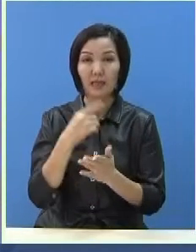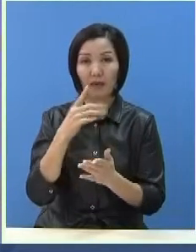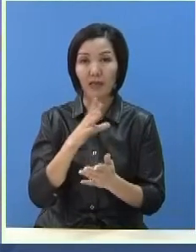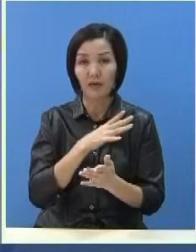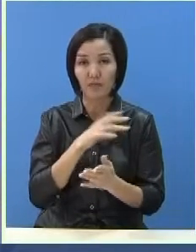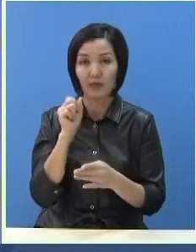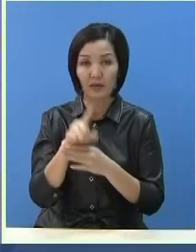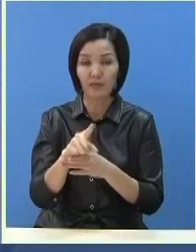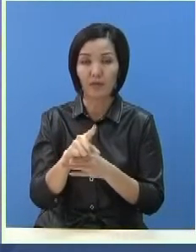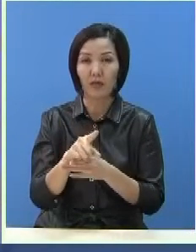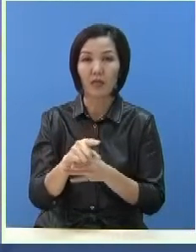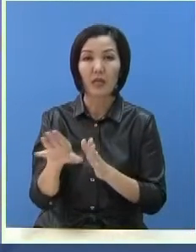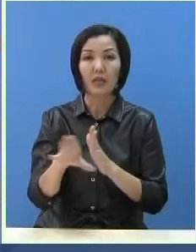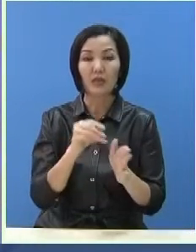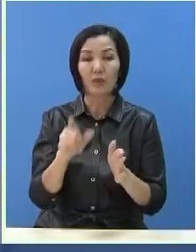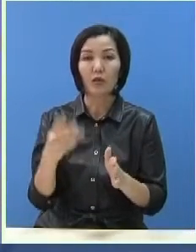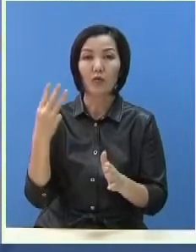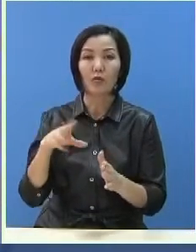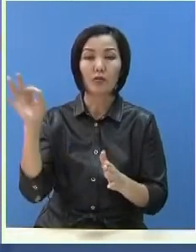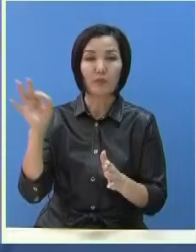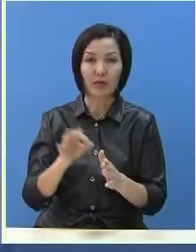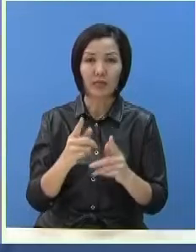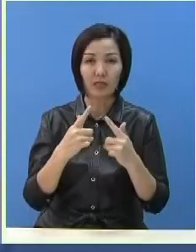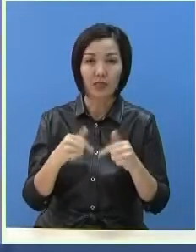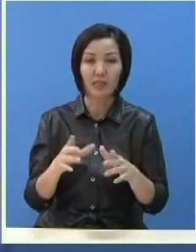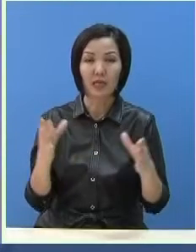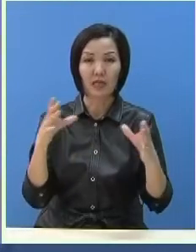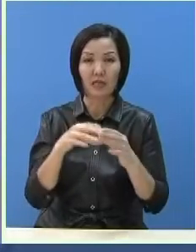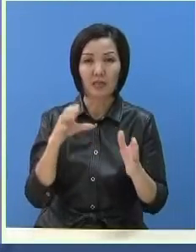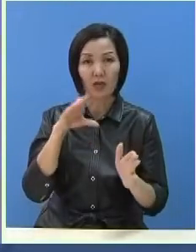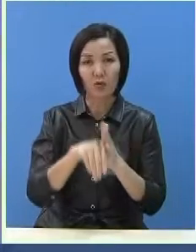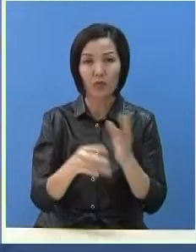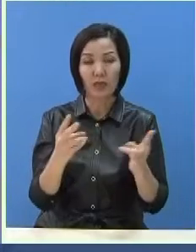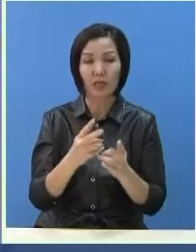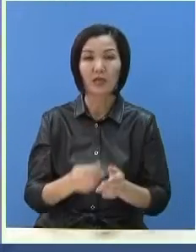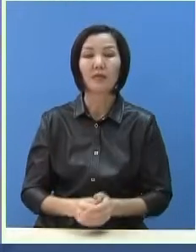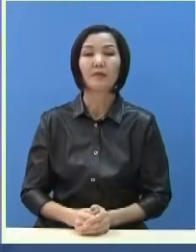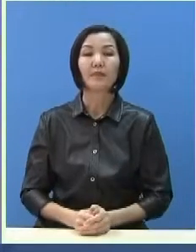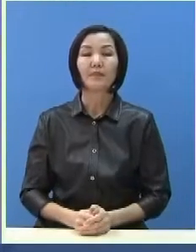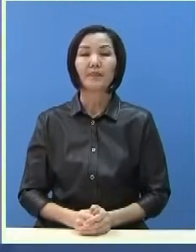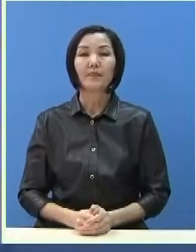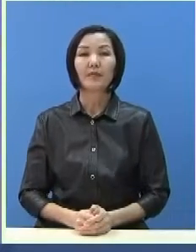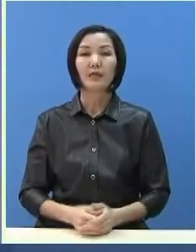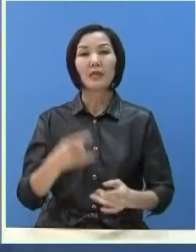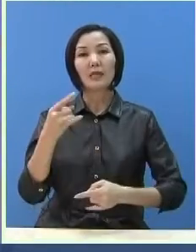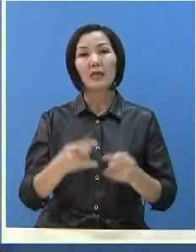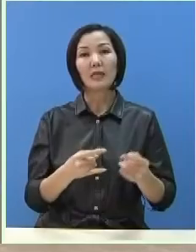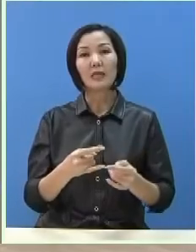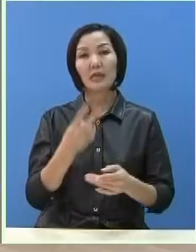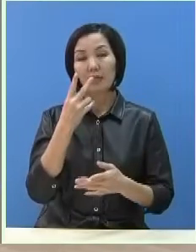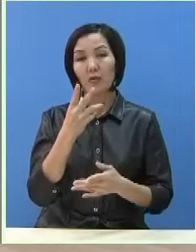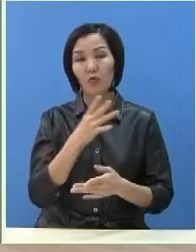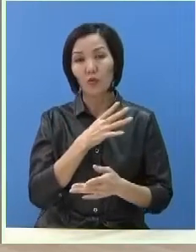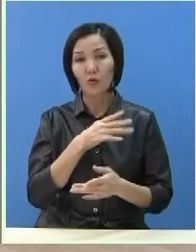мемлекеттік билікте. Депутаттардың 30%-ын жасақтады. Сондықтан бұл жерде бағанада сұхбатын тағы да бұрында таныстық қой,